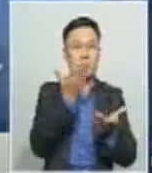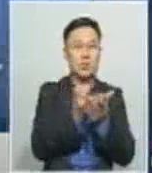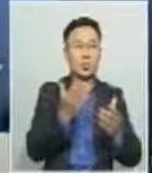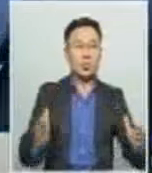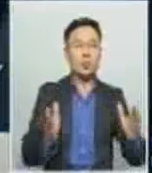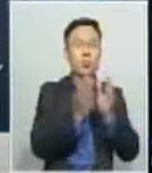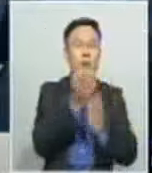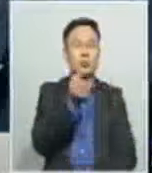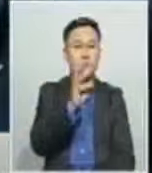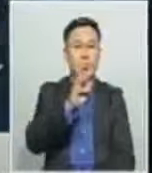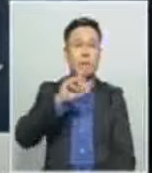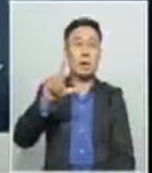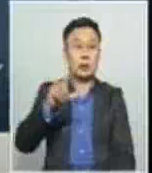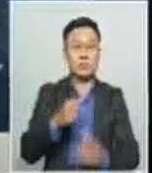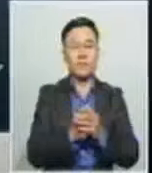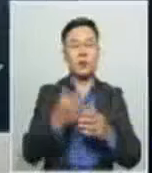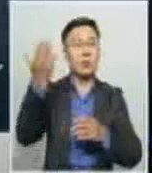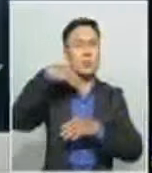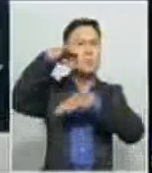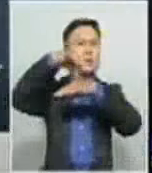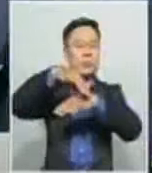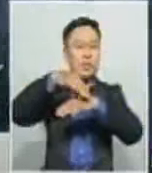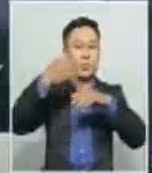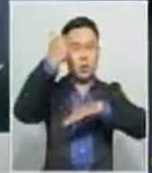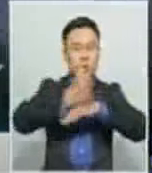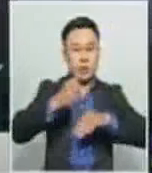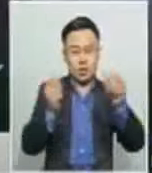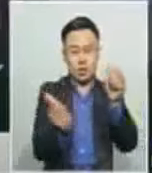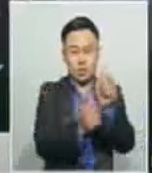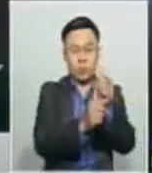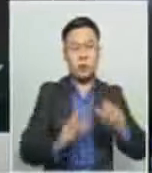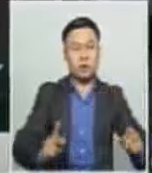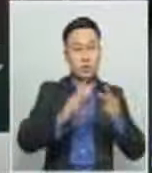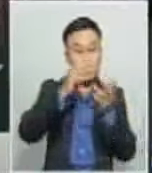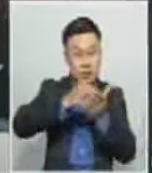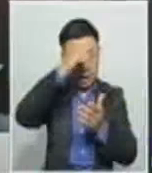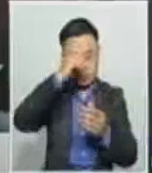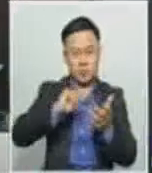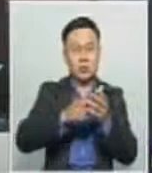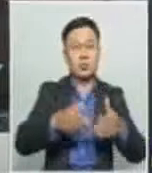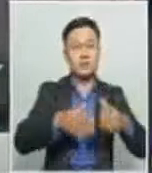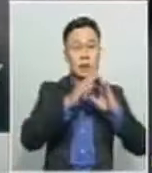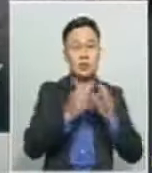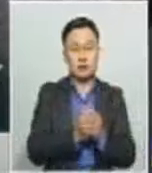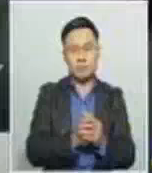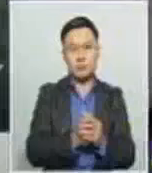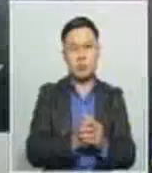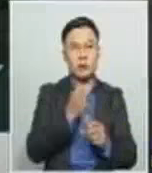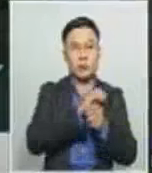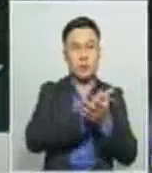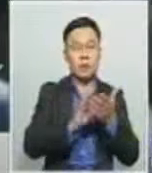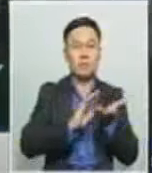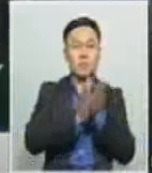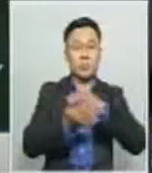บาทค่ะก็ได้มาในช่วงที่เป็นรัฐมนตรีช่วยนะคะเริ่มก่อสร้างพอสร้างเสร็จก็เป็นรัฐมนตรีศึกษานะคะ